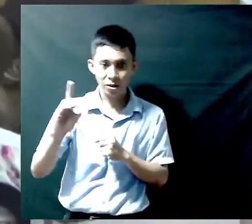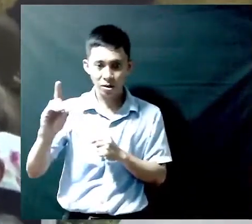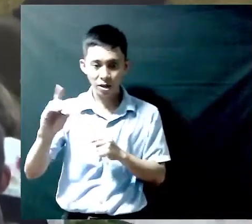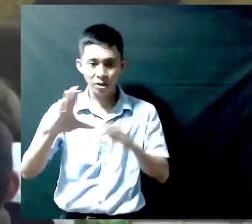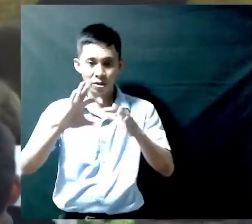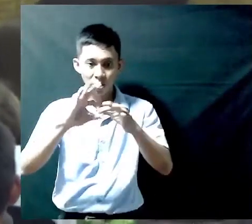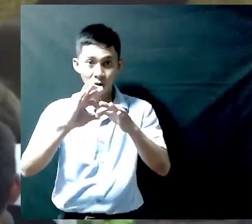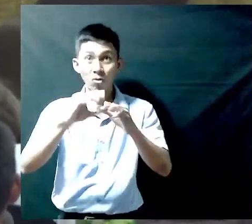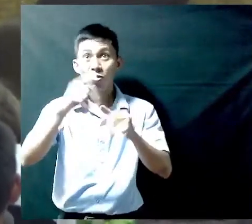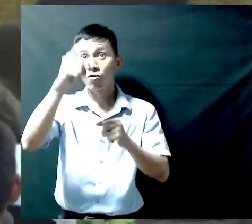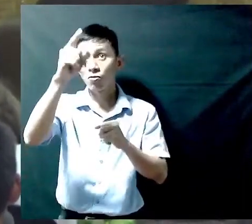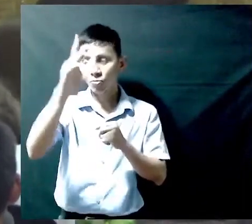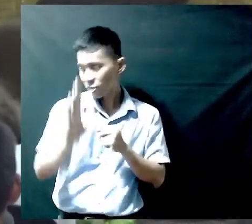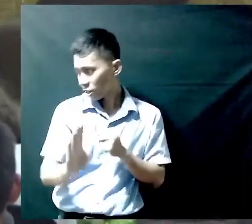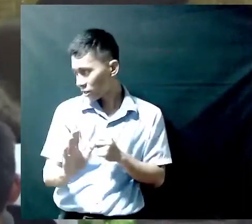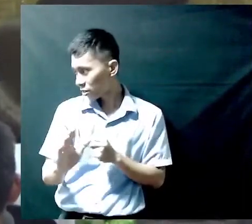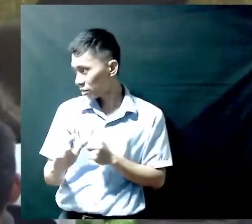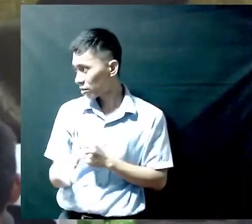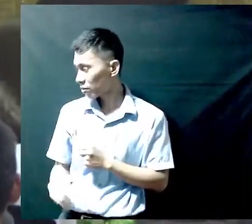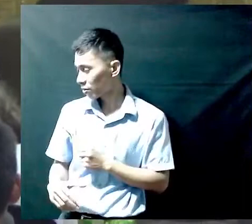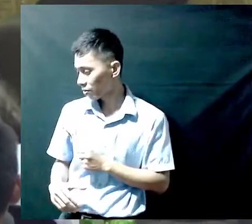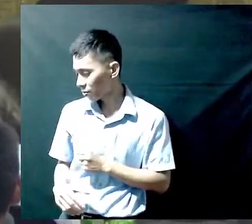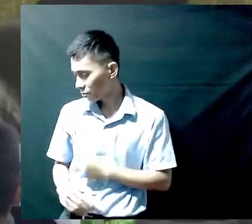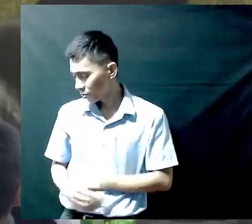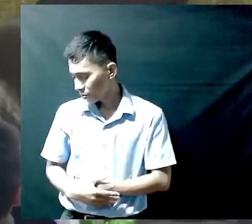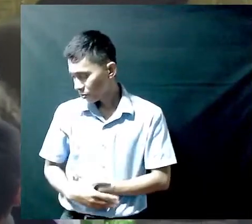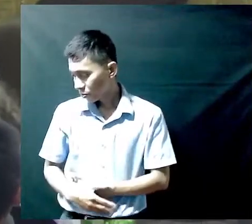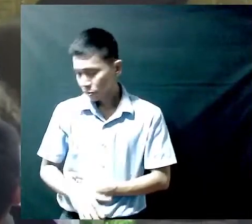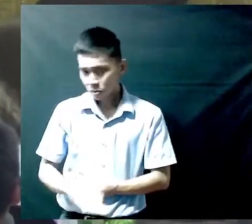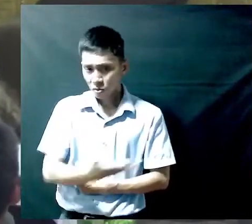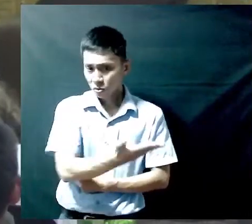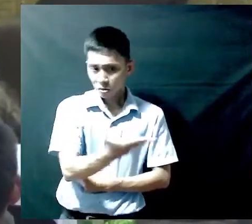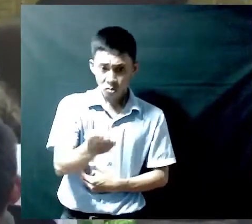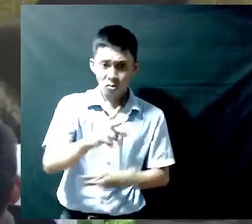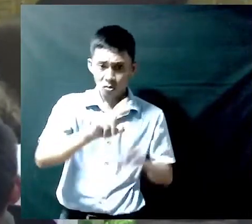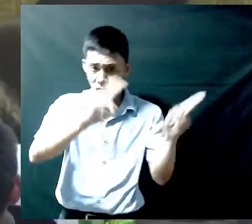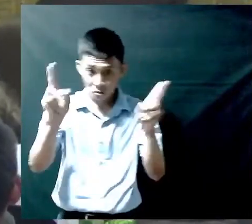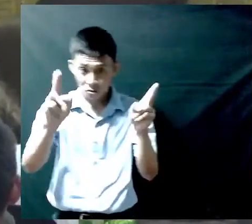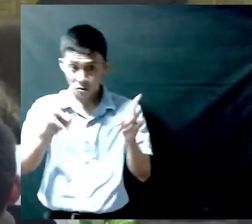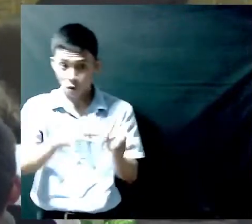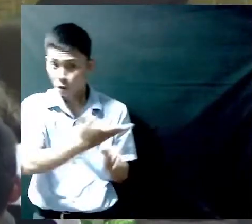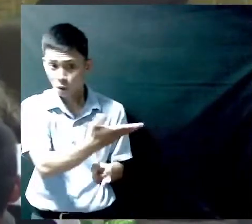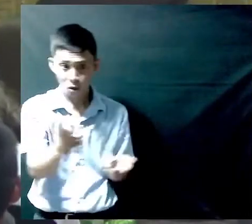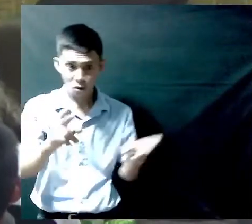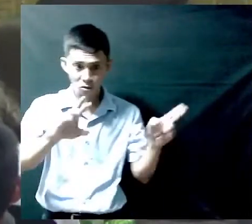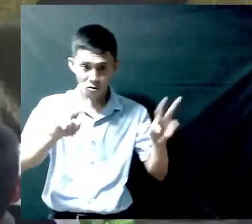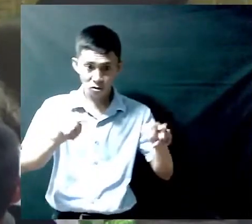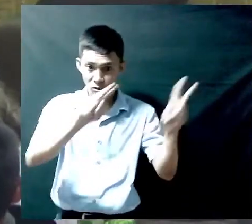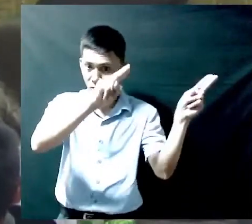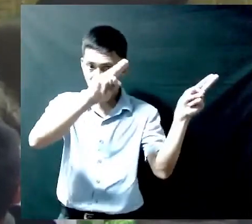not belong to you. At maghanda ka kung anong gagawin ng Diyos sa'yo.